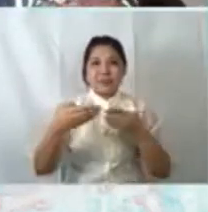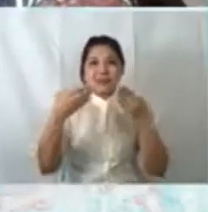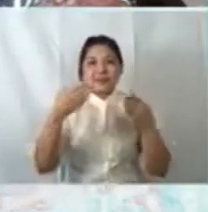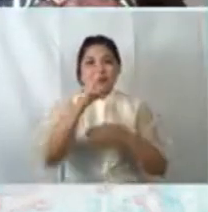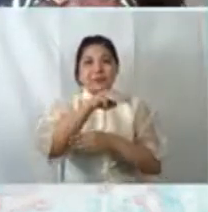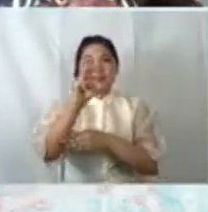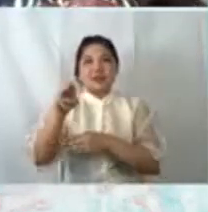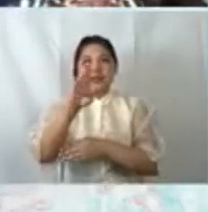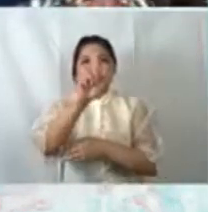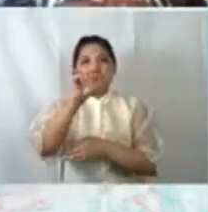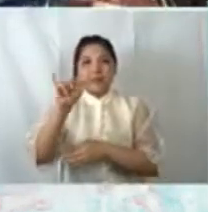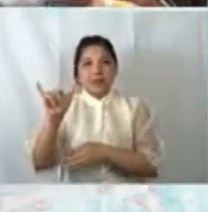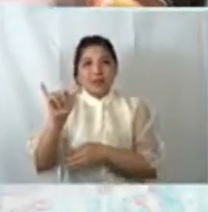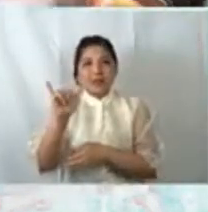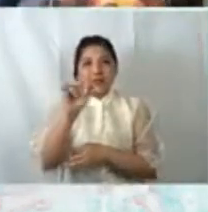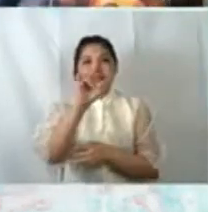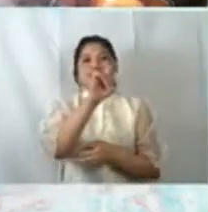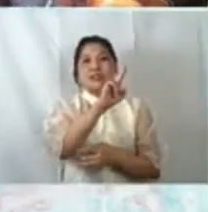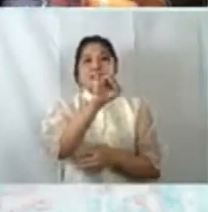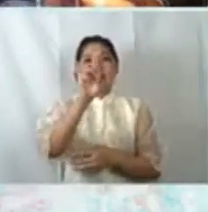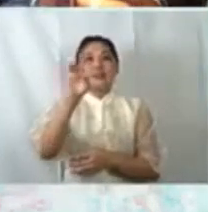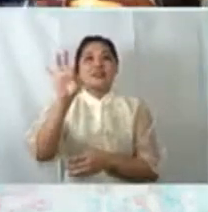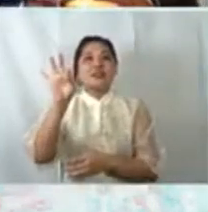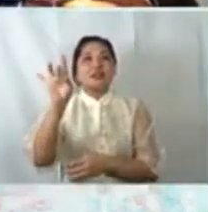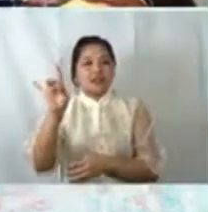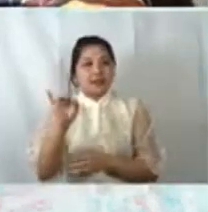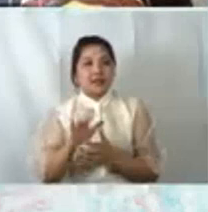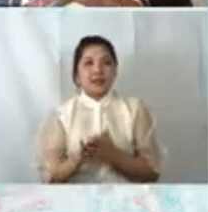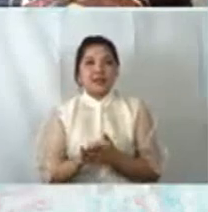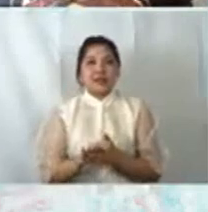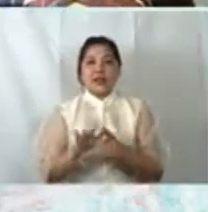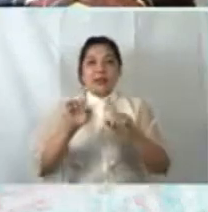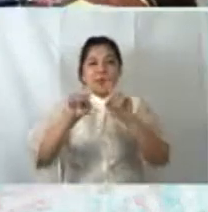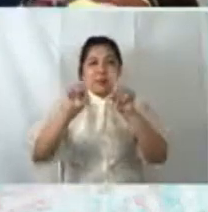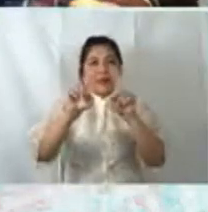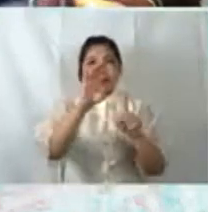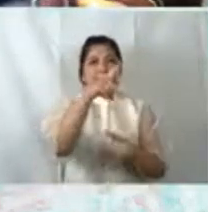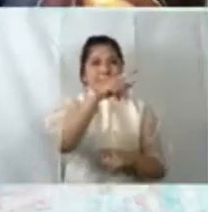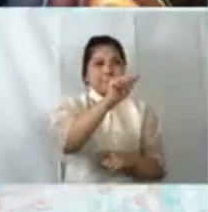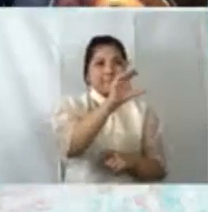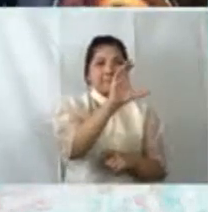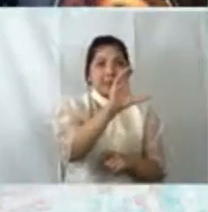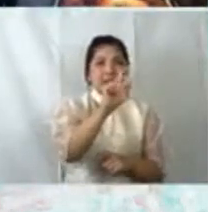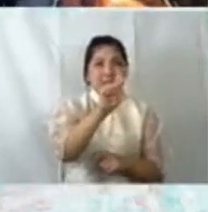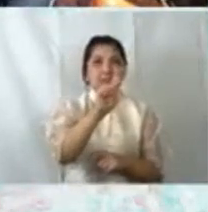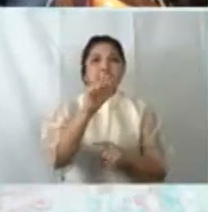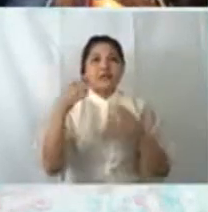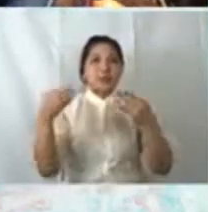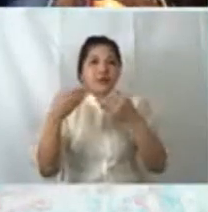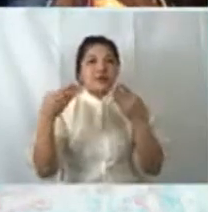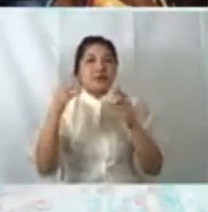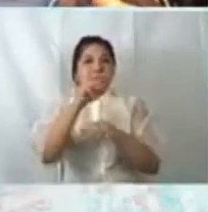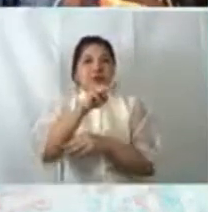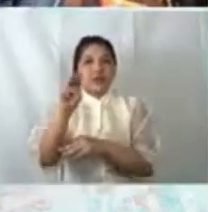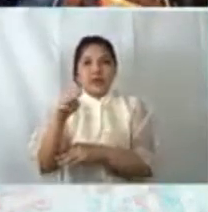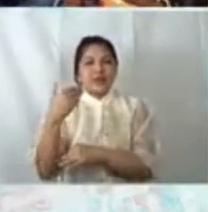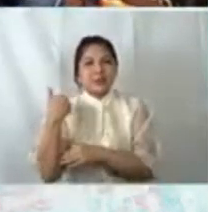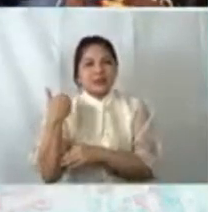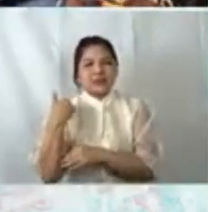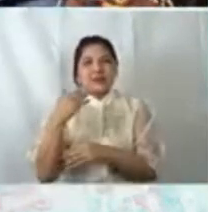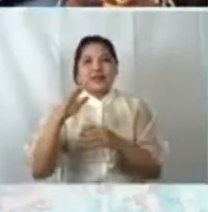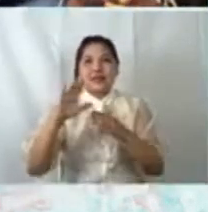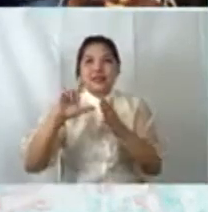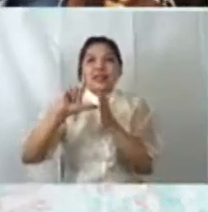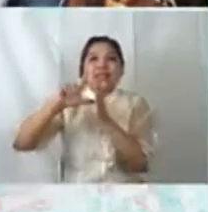1, 1898. Ma'am, sir, iba po ito sa MAC Battle of Manila na nangyari August 13. Later on po yun. Yun yung